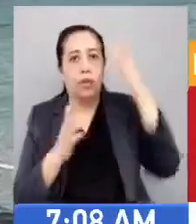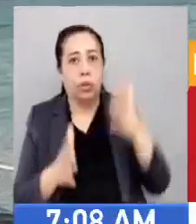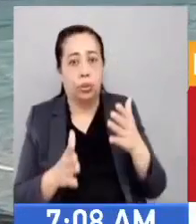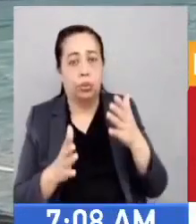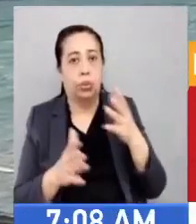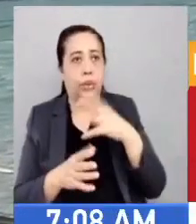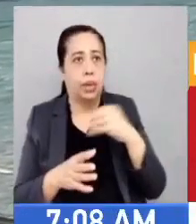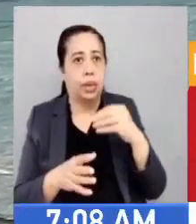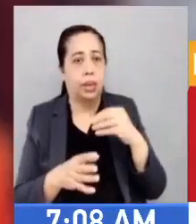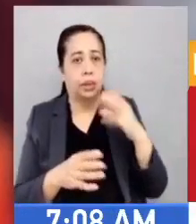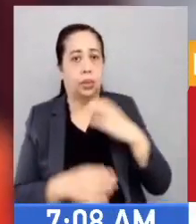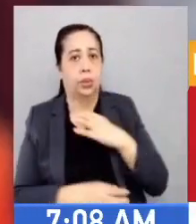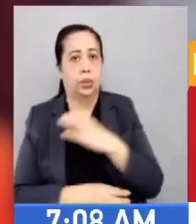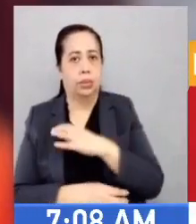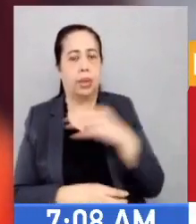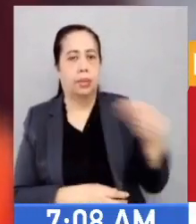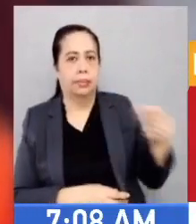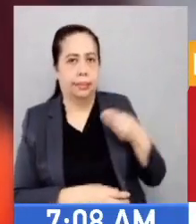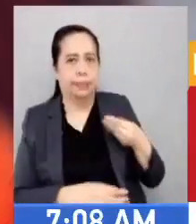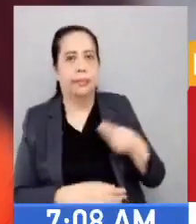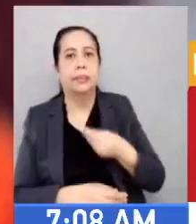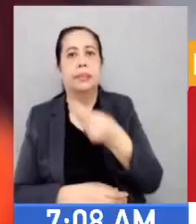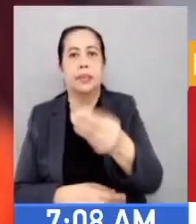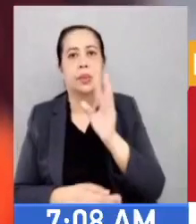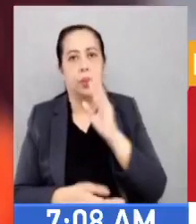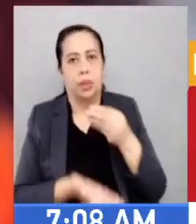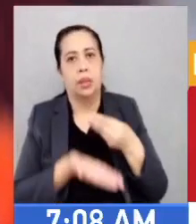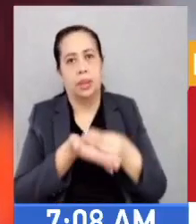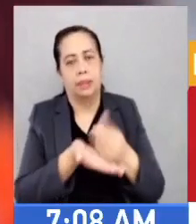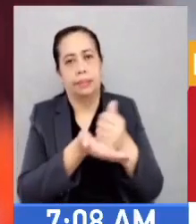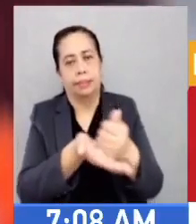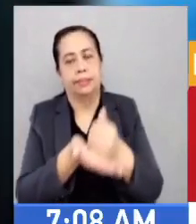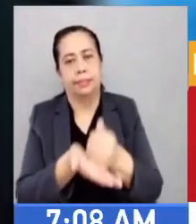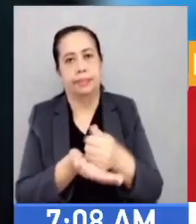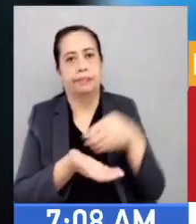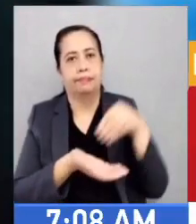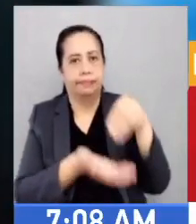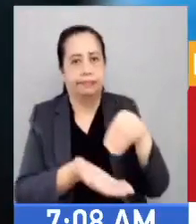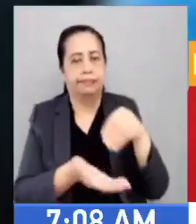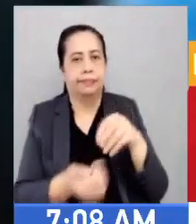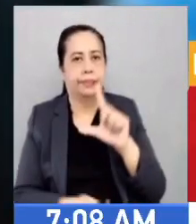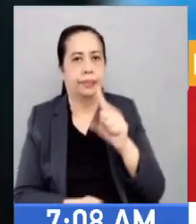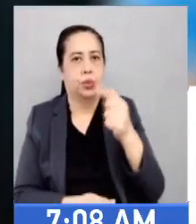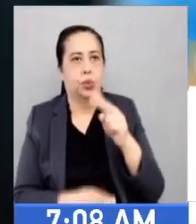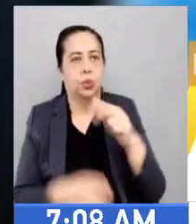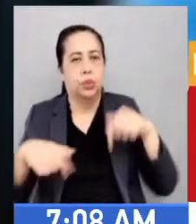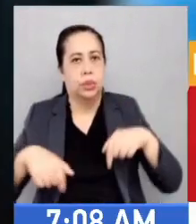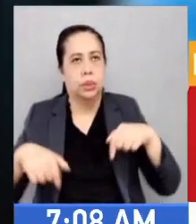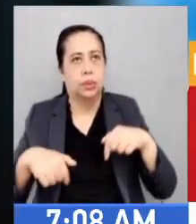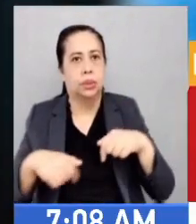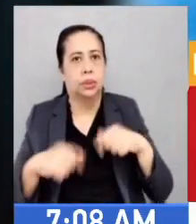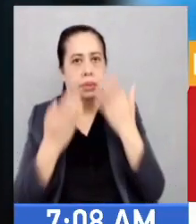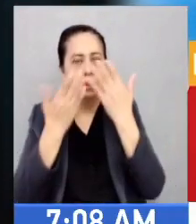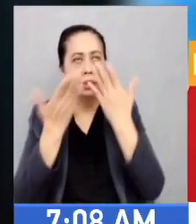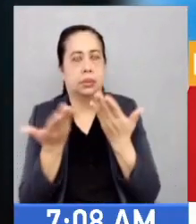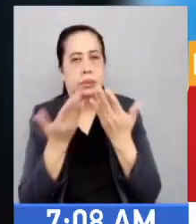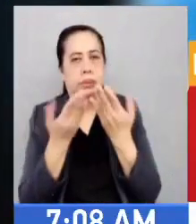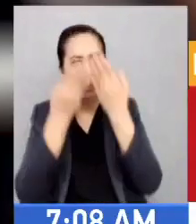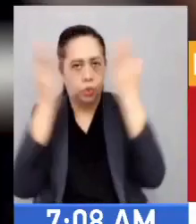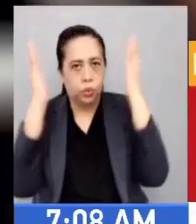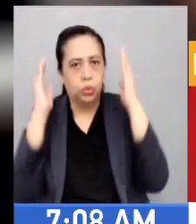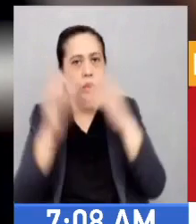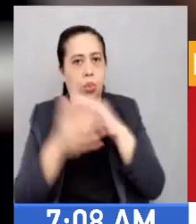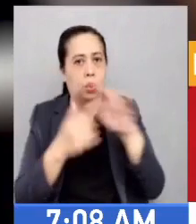congressman, nag-abot po ng tulong yung mga pamahalaan dito sa local government unit. And lahat po ng mga resources na